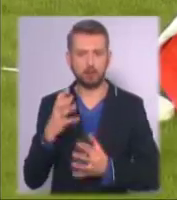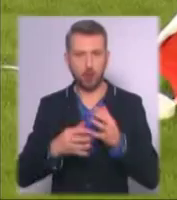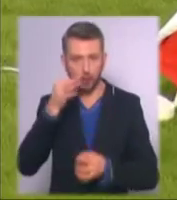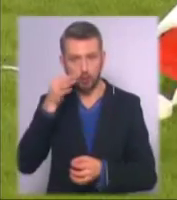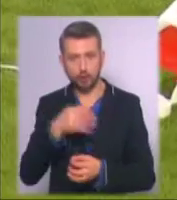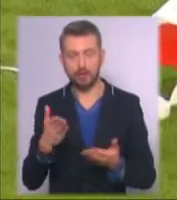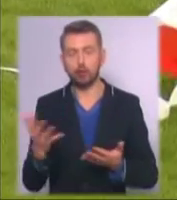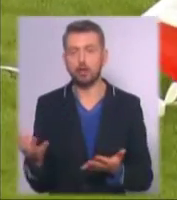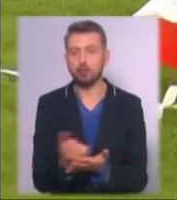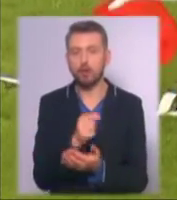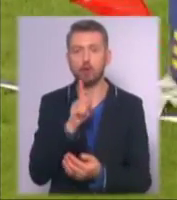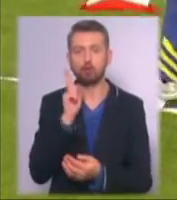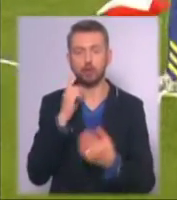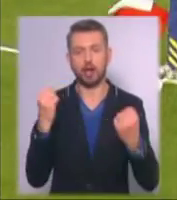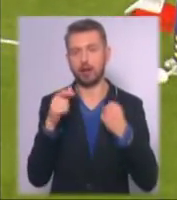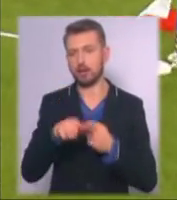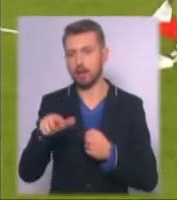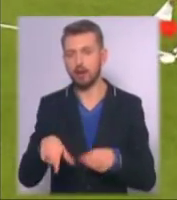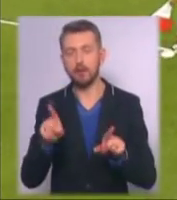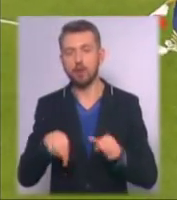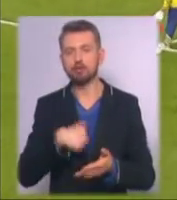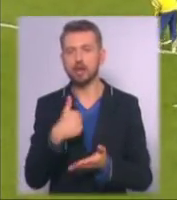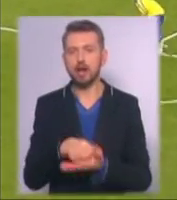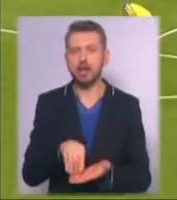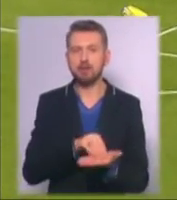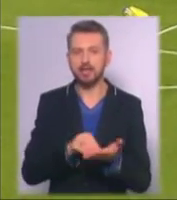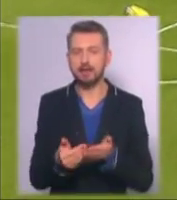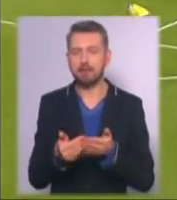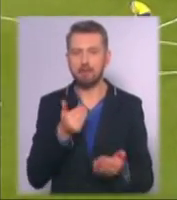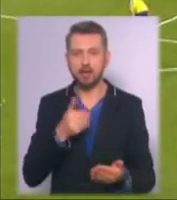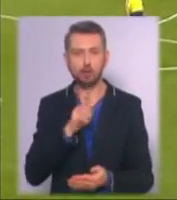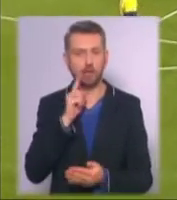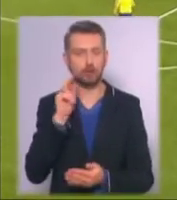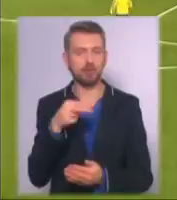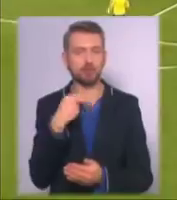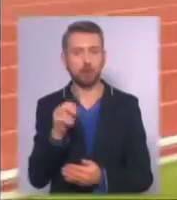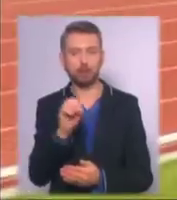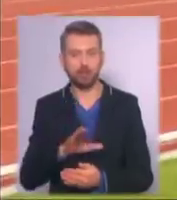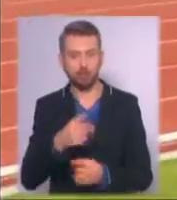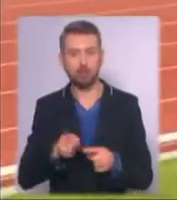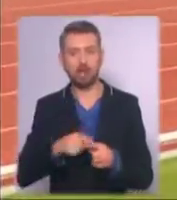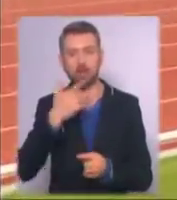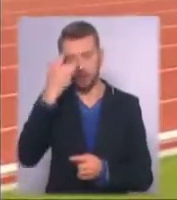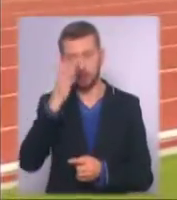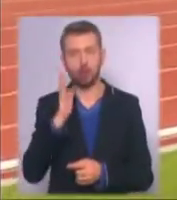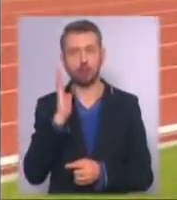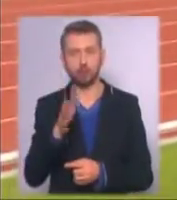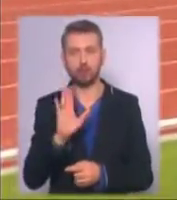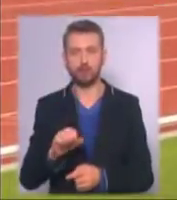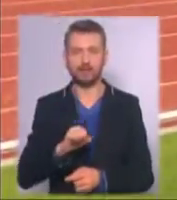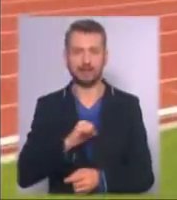якого набувають юні атлети. А також генеральна репетиція перед юнацьким чемпіонатом Європи, який влітку відбудеться в